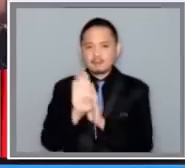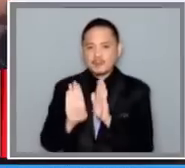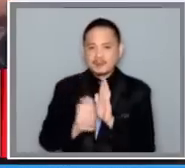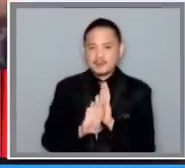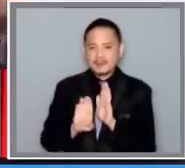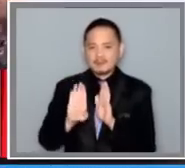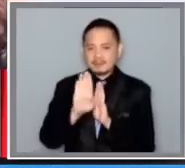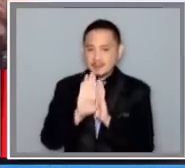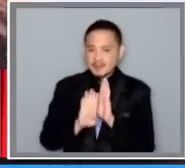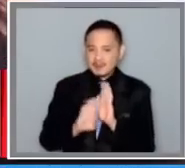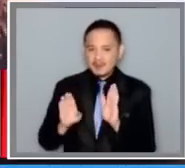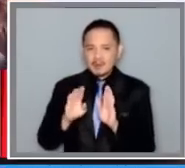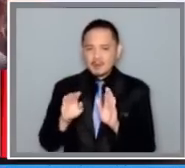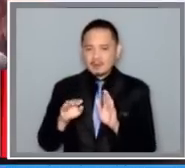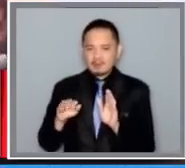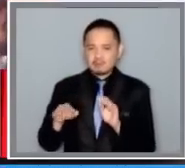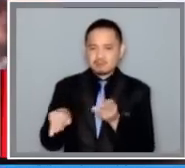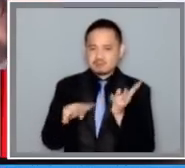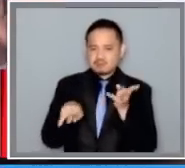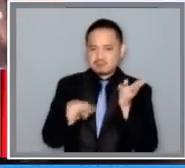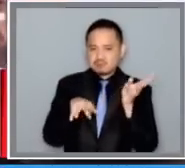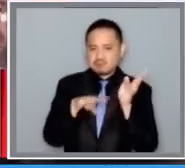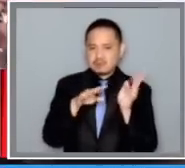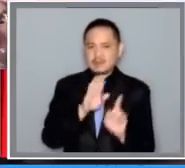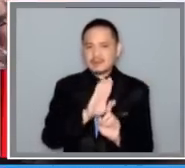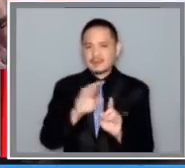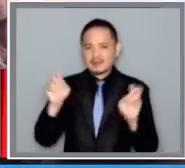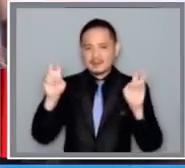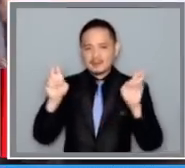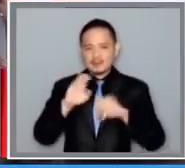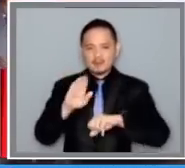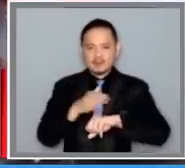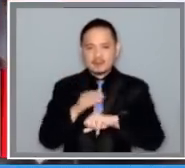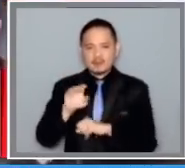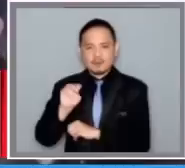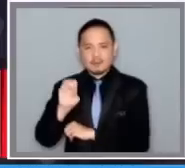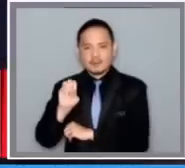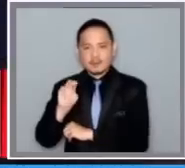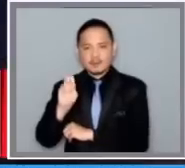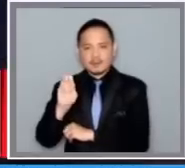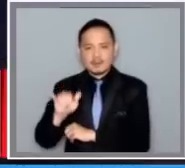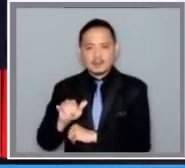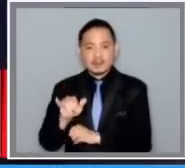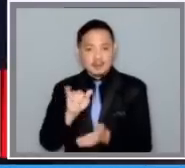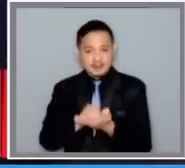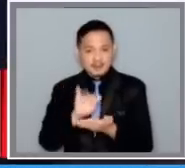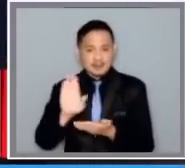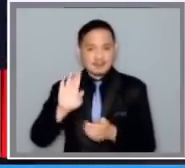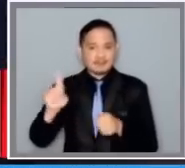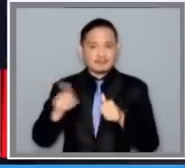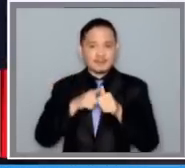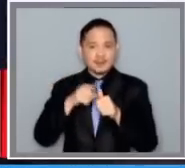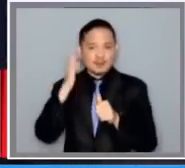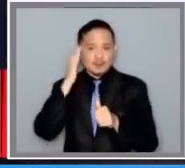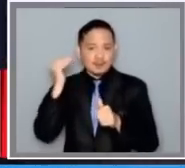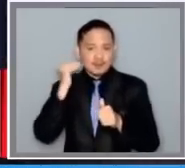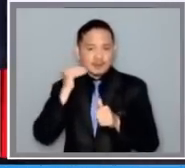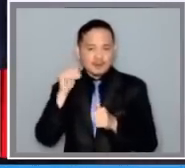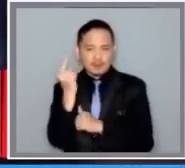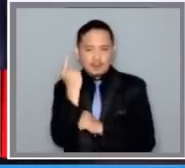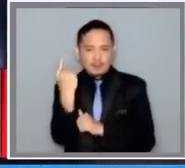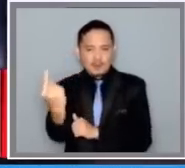niyang Money sa isang streaming platform. Sabi ng Guinness, yan ang kauna-unahang K-pop song ng isang solo artist